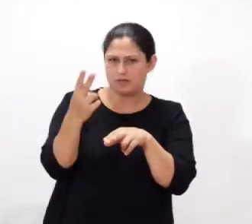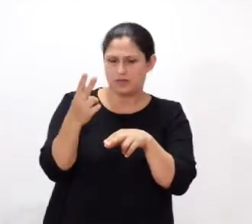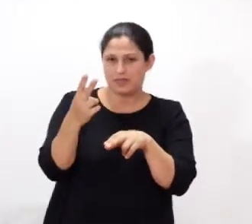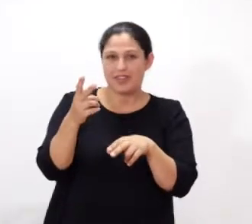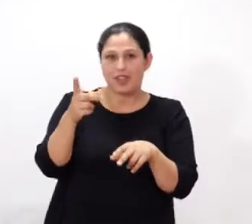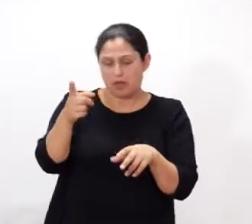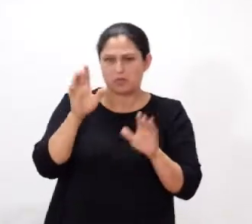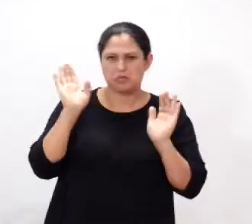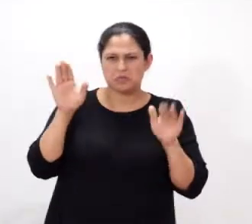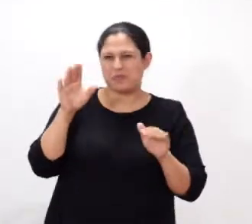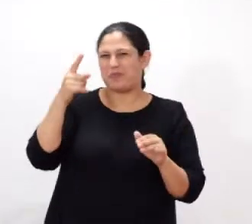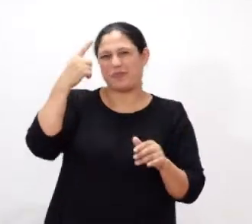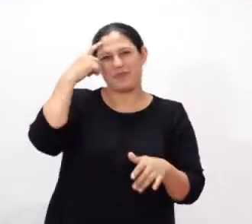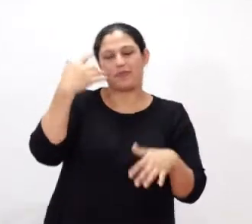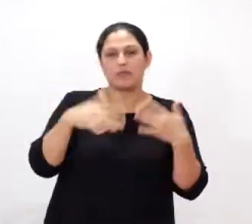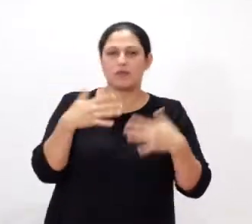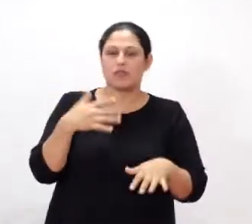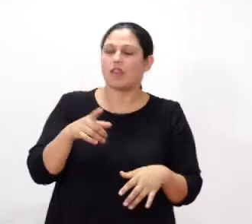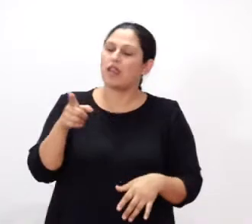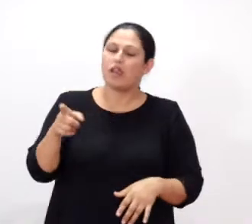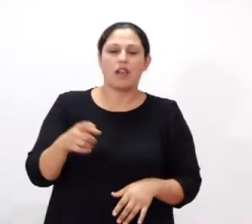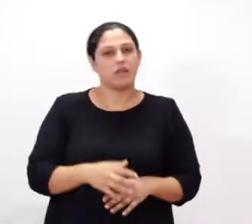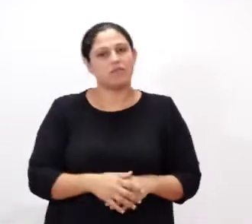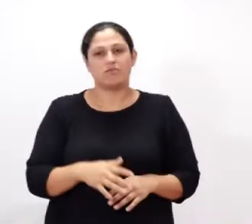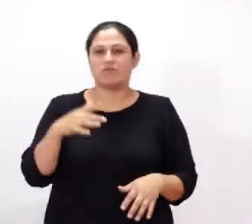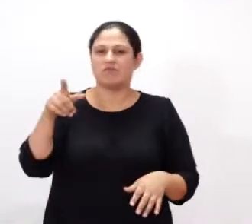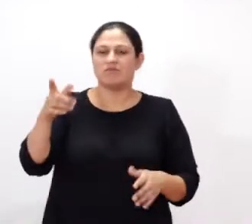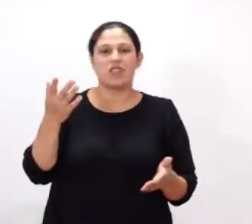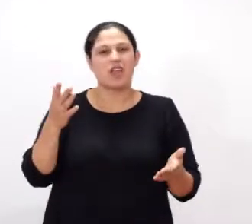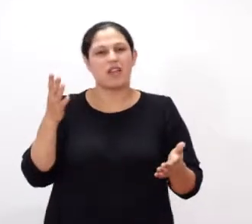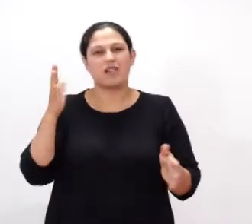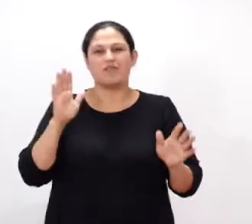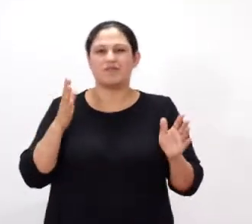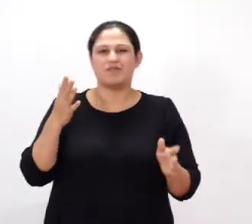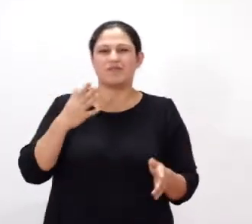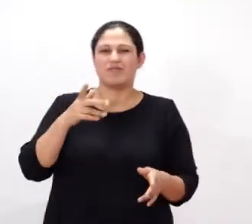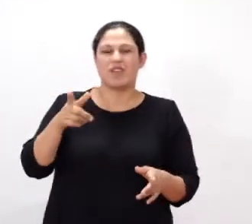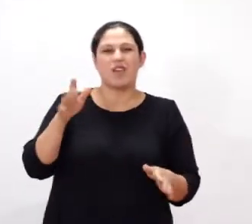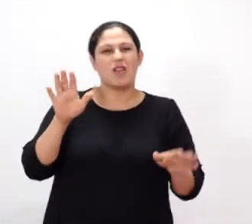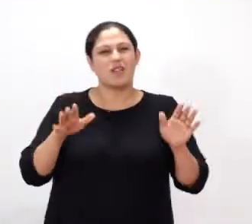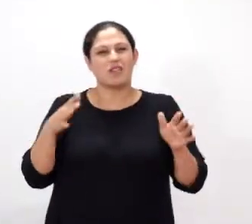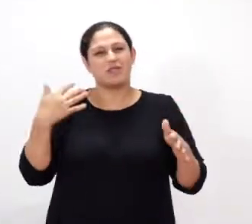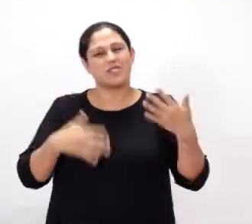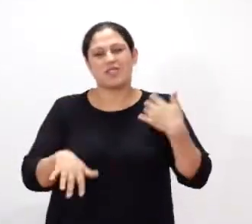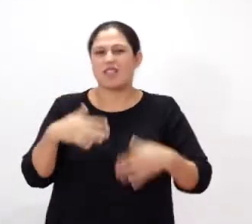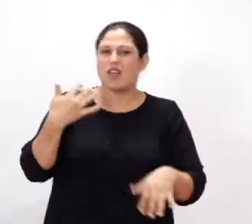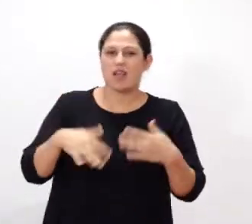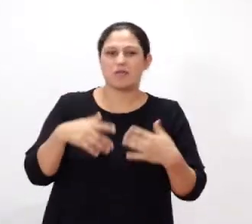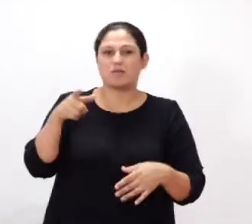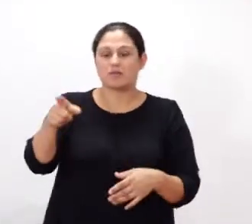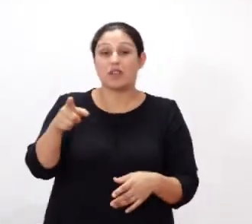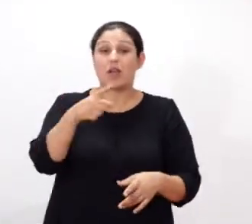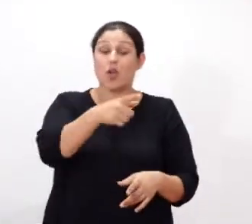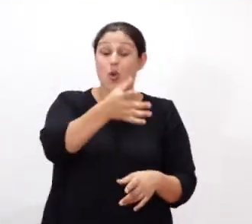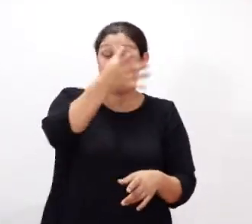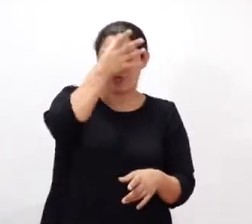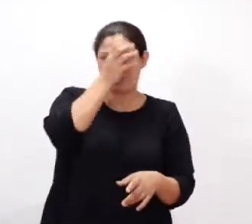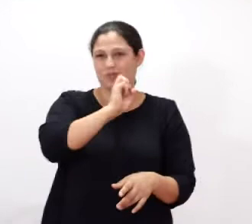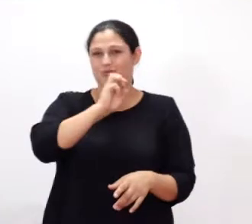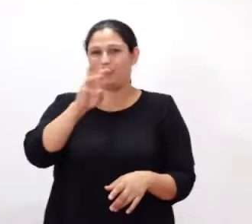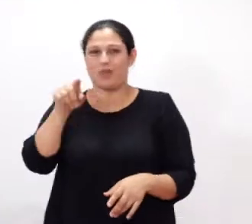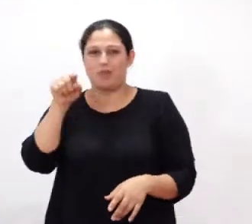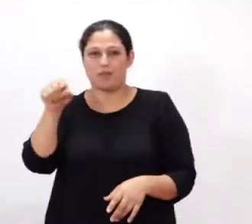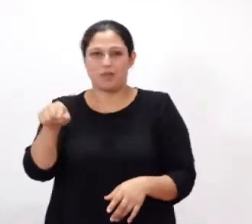دید و شناخت افسوس توتی نادان بودی خویسه ناتوان شدی گفت